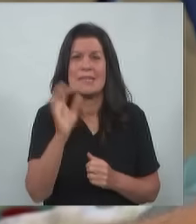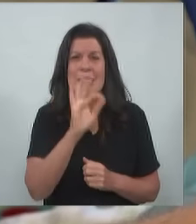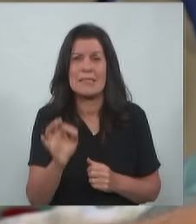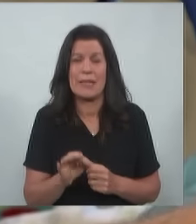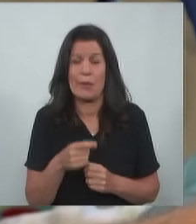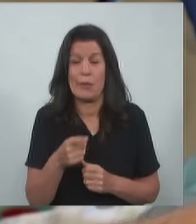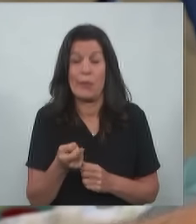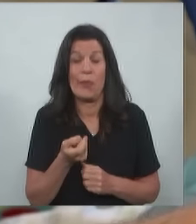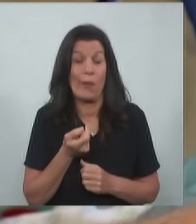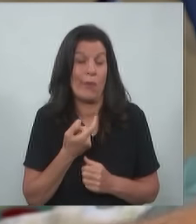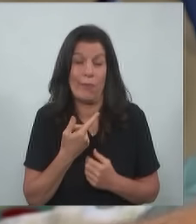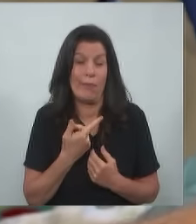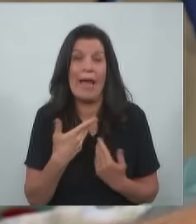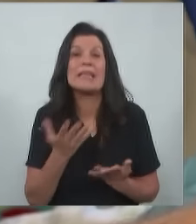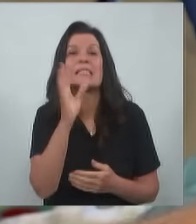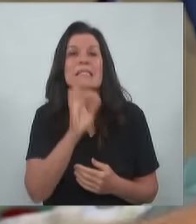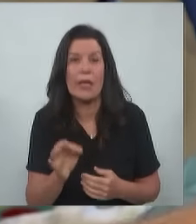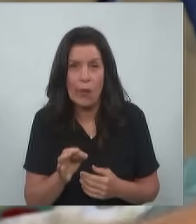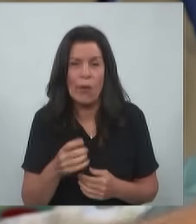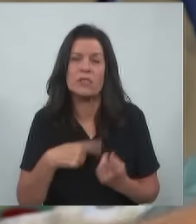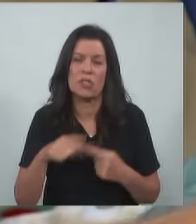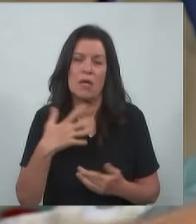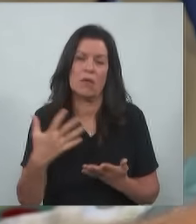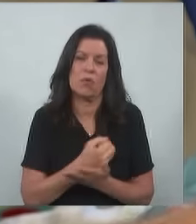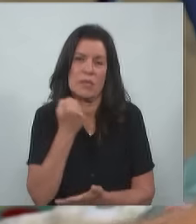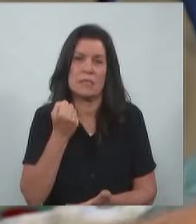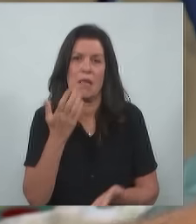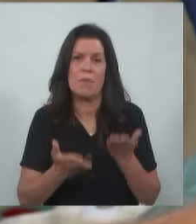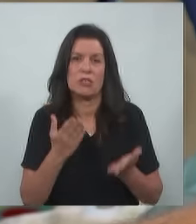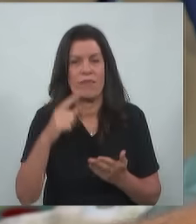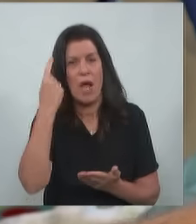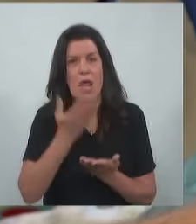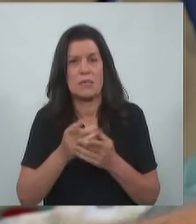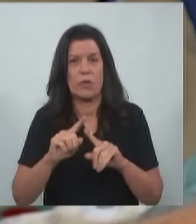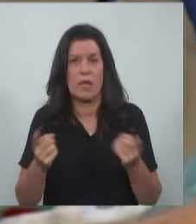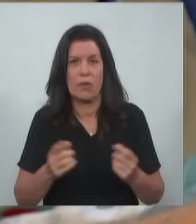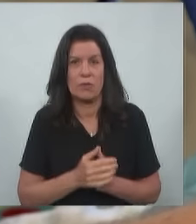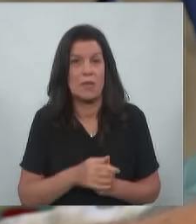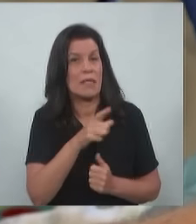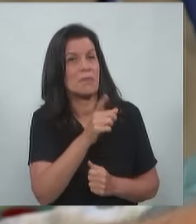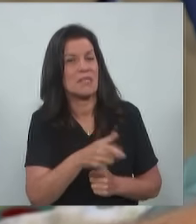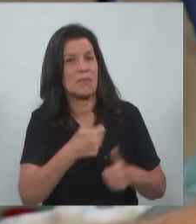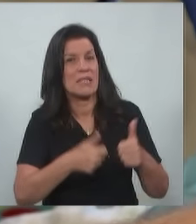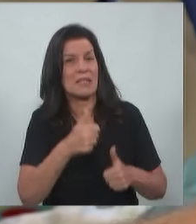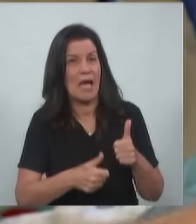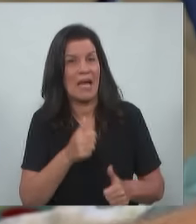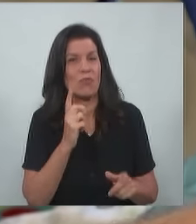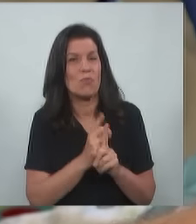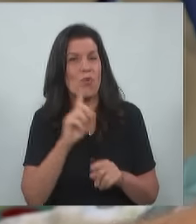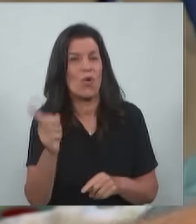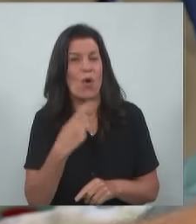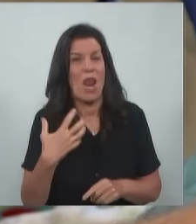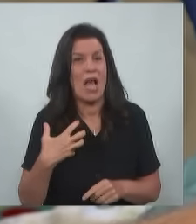שתזכה בסופו של דבר מההצעות שיוגשו. כי אתם צריכים להתחרות בעצם מול כל עשירי הארץ שלוטשים עיניים לאותם מגרשים על